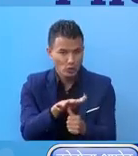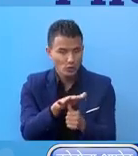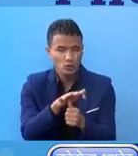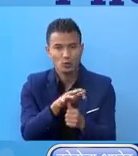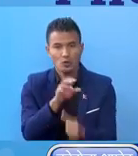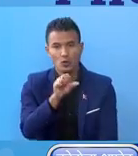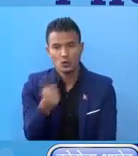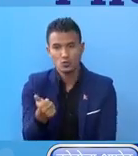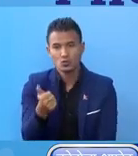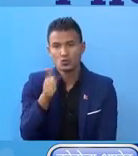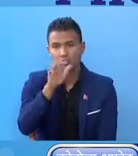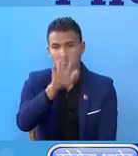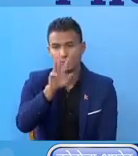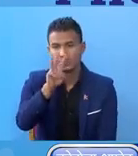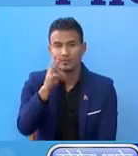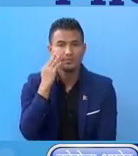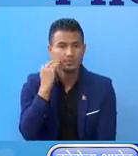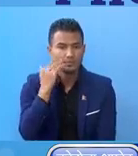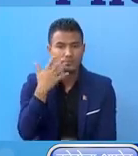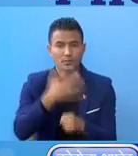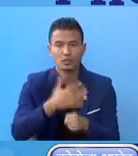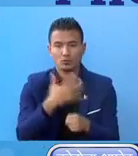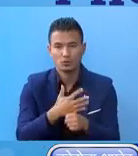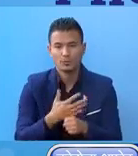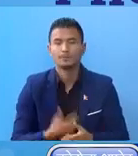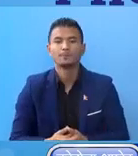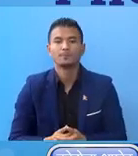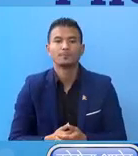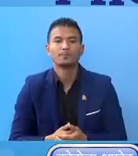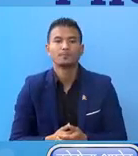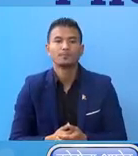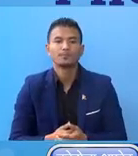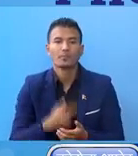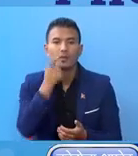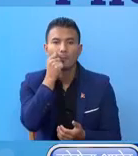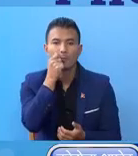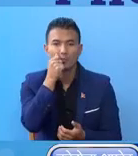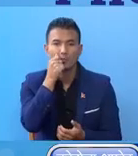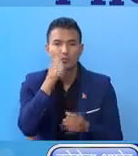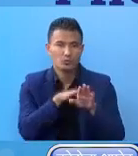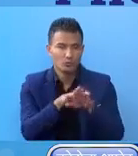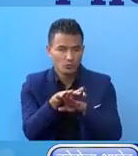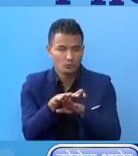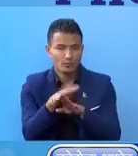अर्को महिला 53 वर्षीय भक्तपुरबाट हुनुहुन्छ। पुरुषहरूमा